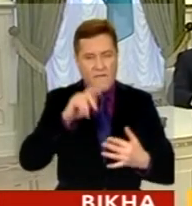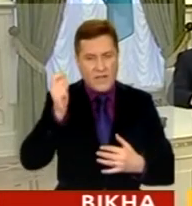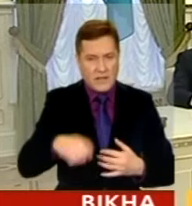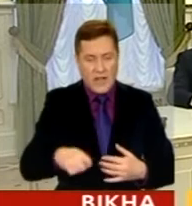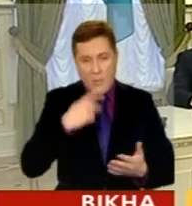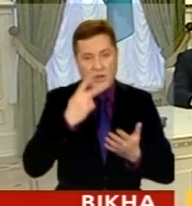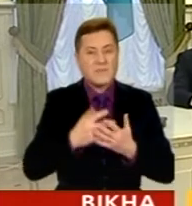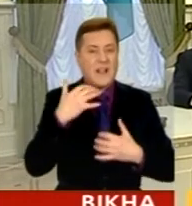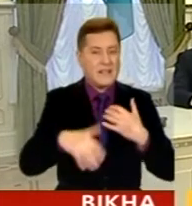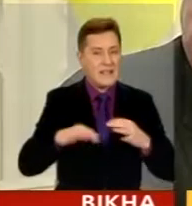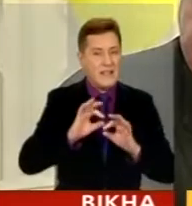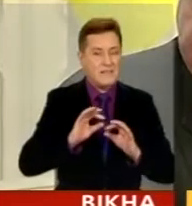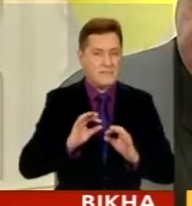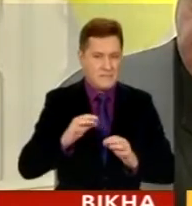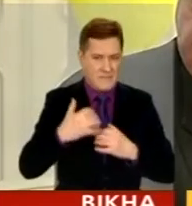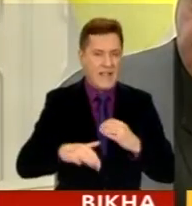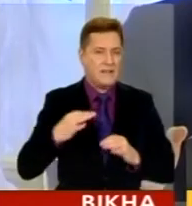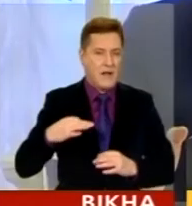нейтральну позицію.